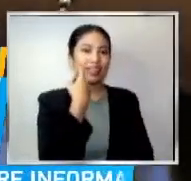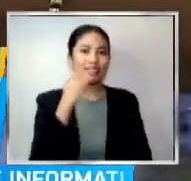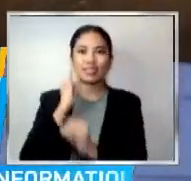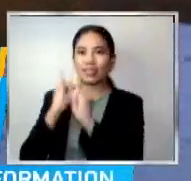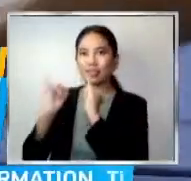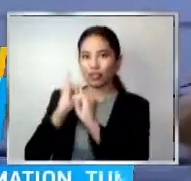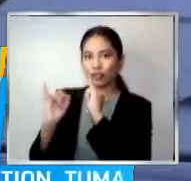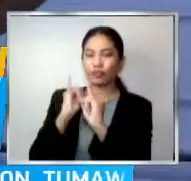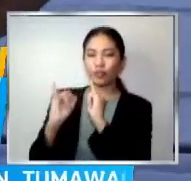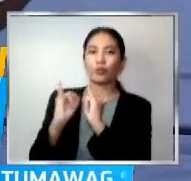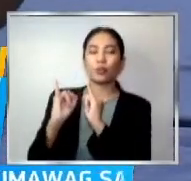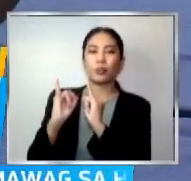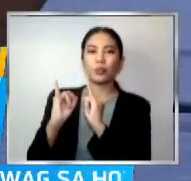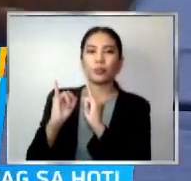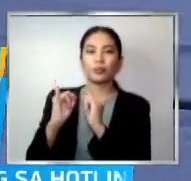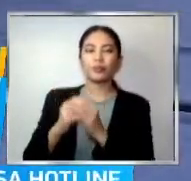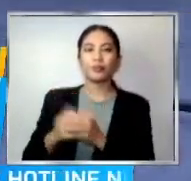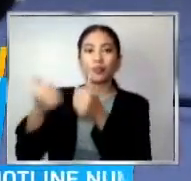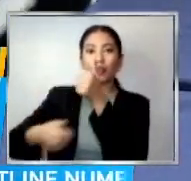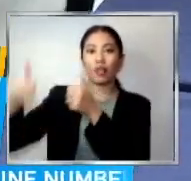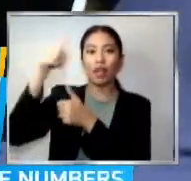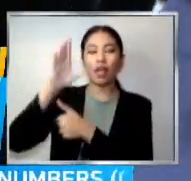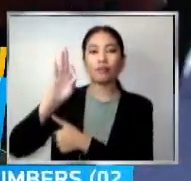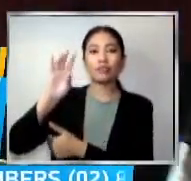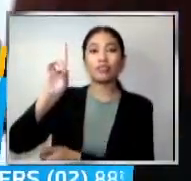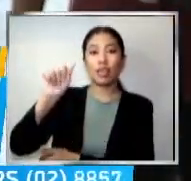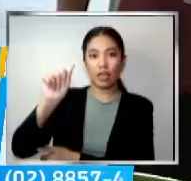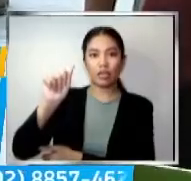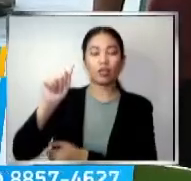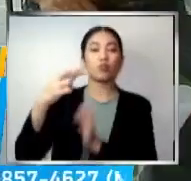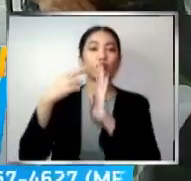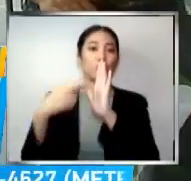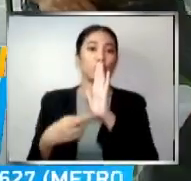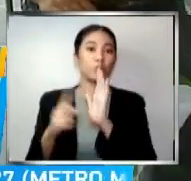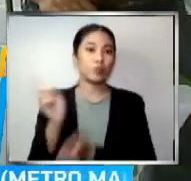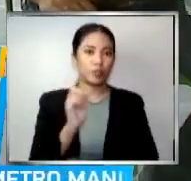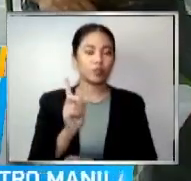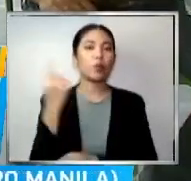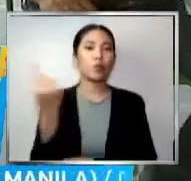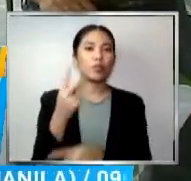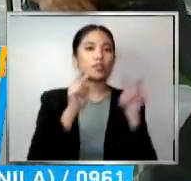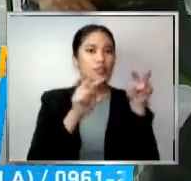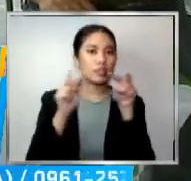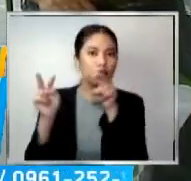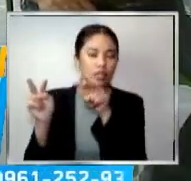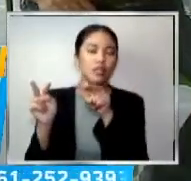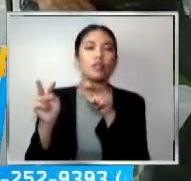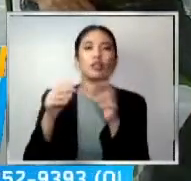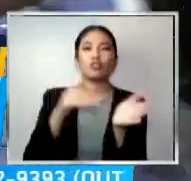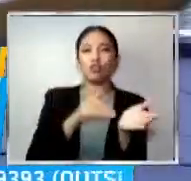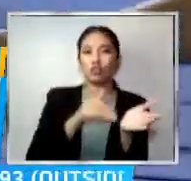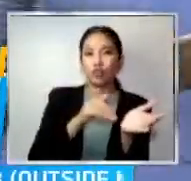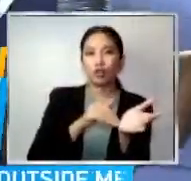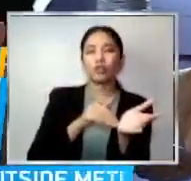Bay. Ayon kay Domingo, ang nasa mandato ng FDA ay bantayan ang mga doktor, mga pharmacist o mga compounding laboratories